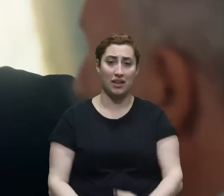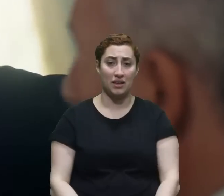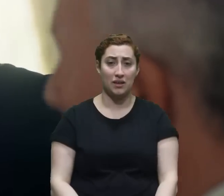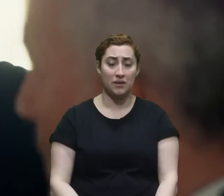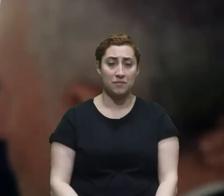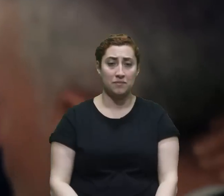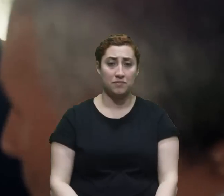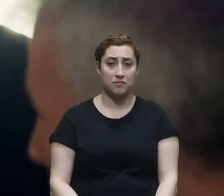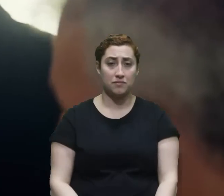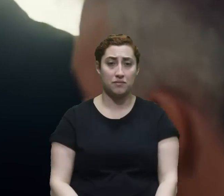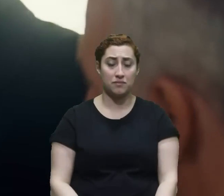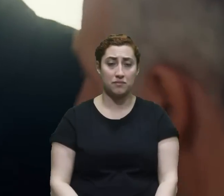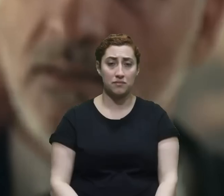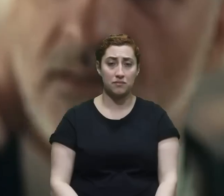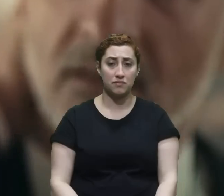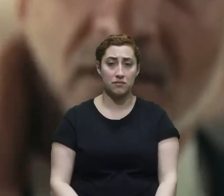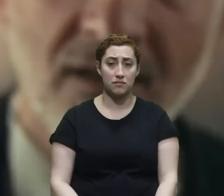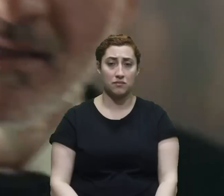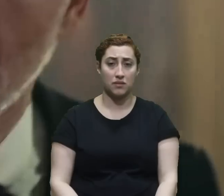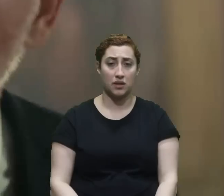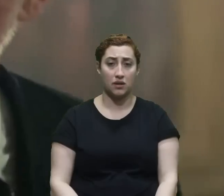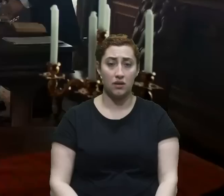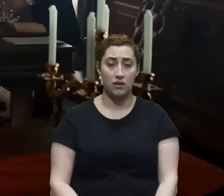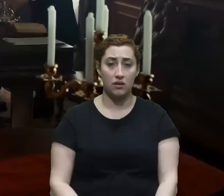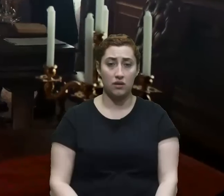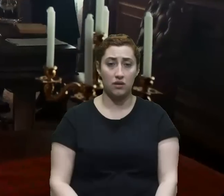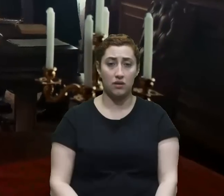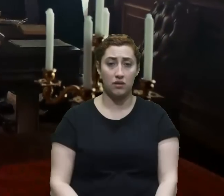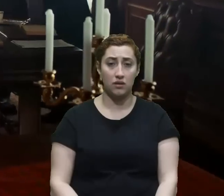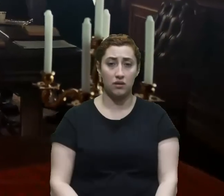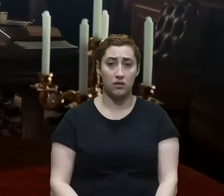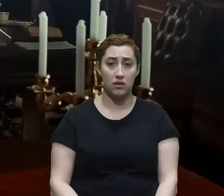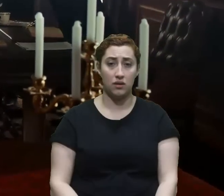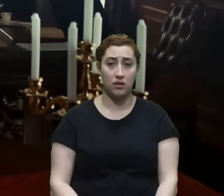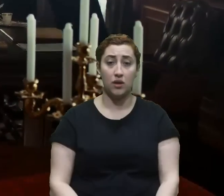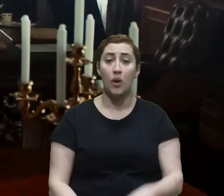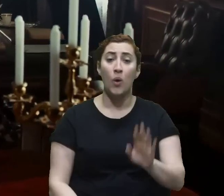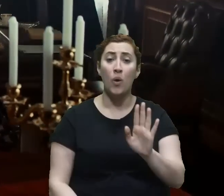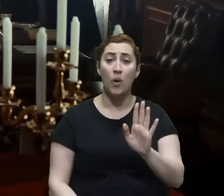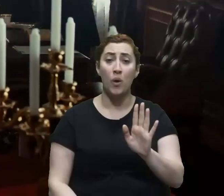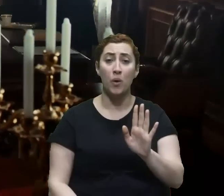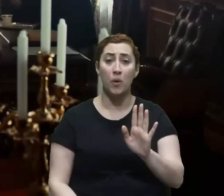tekrar yerine bıraktı. Mustafa masadaki demliğe benzeyen cam antikayı Ali'ye verdi. Yok.